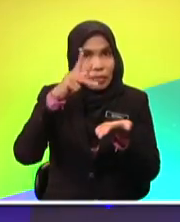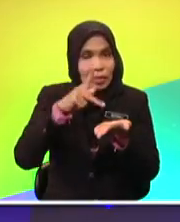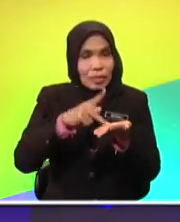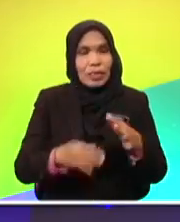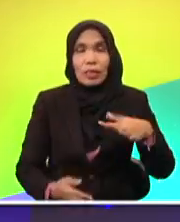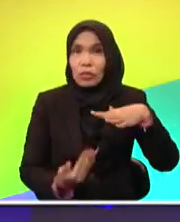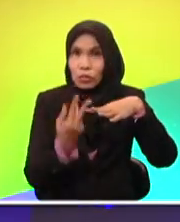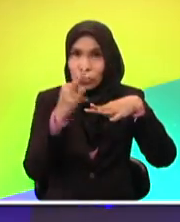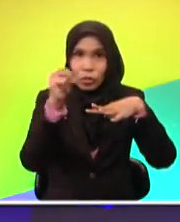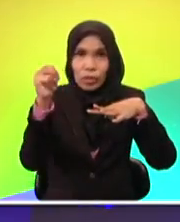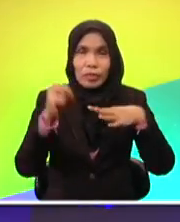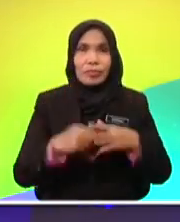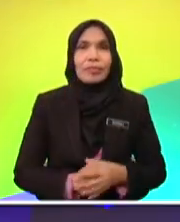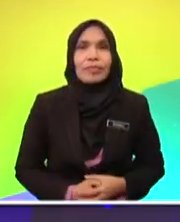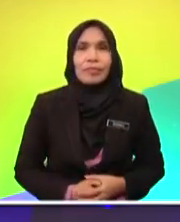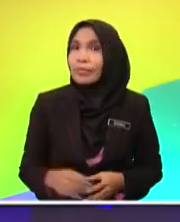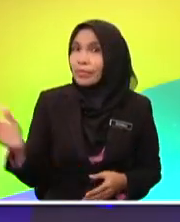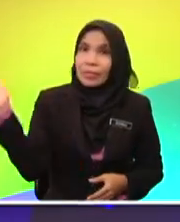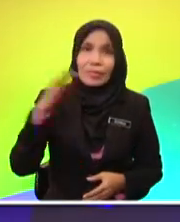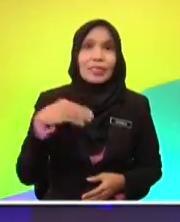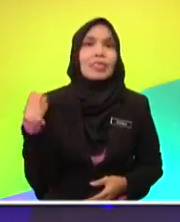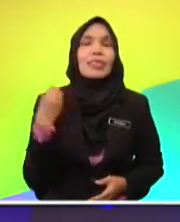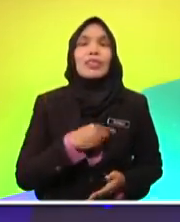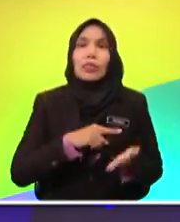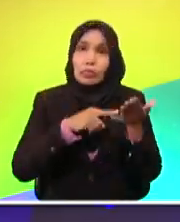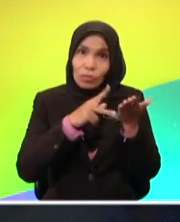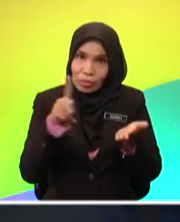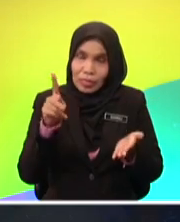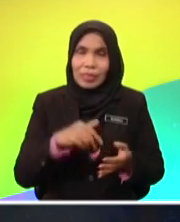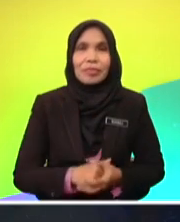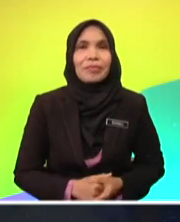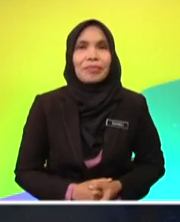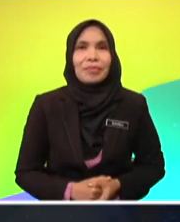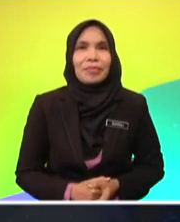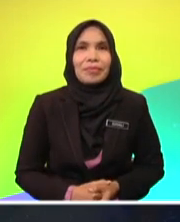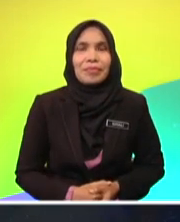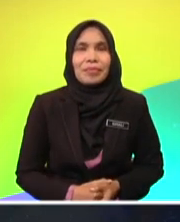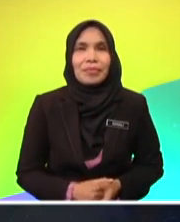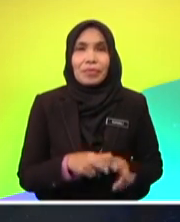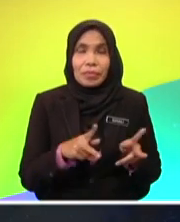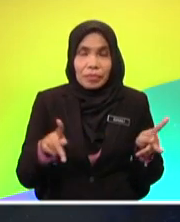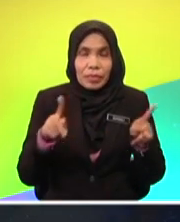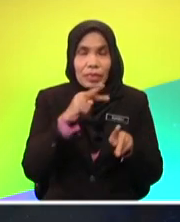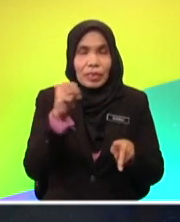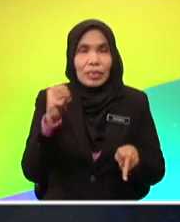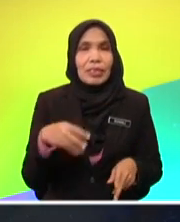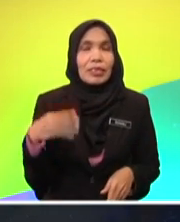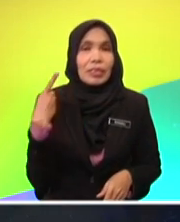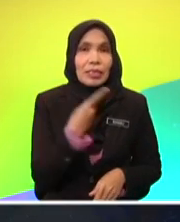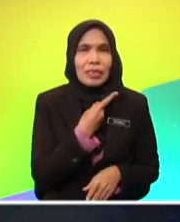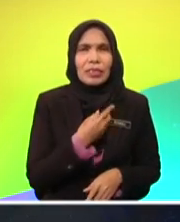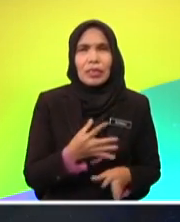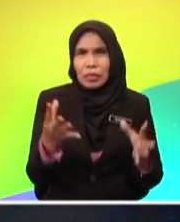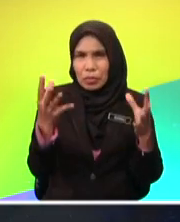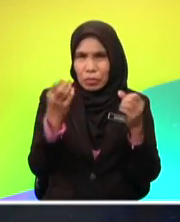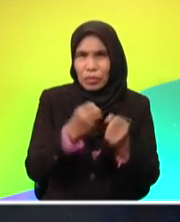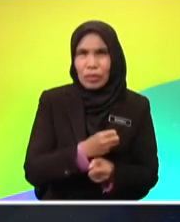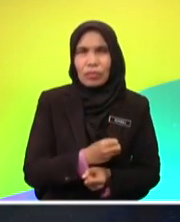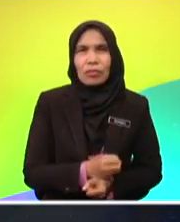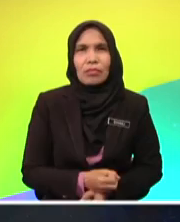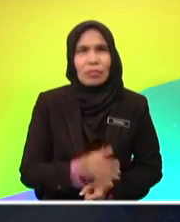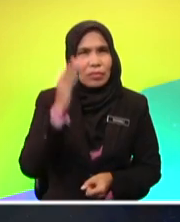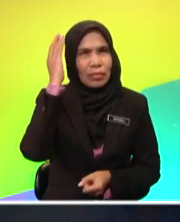kan? Jadi ayuh kita mulakan. Cikgu, pastinya kita nak mengetahui lebih lanjut berkenaan dengan